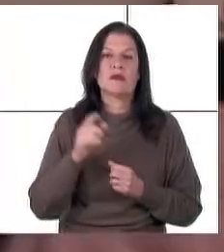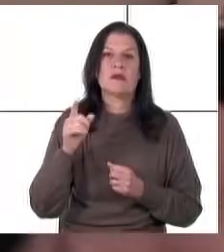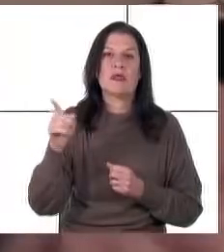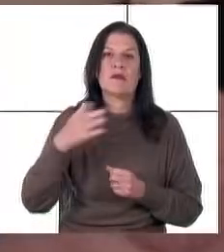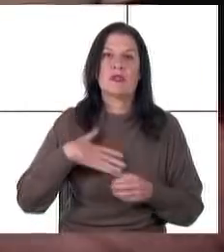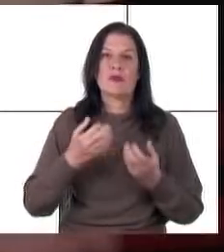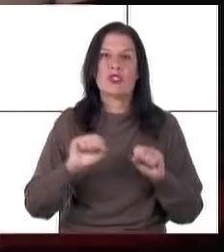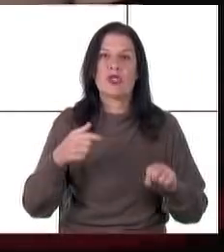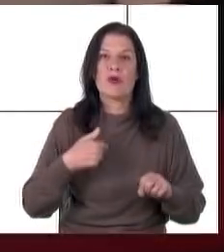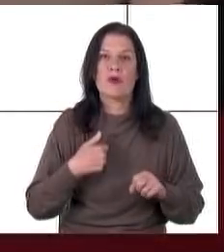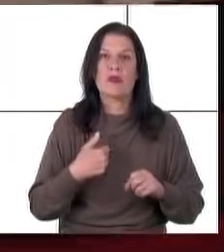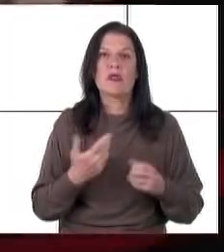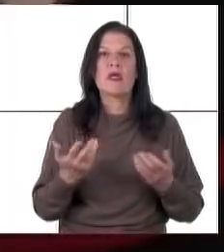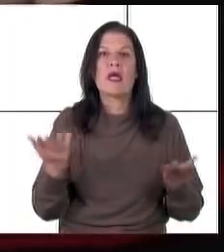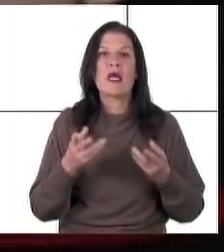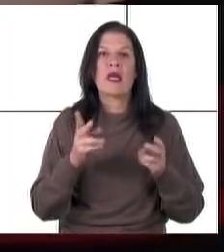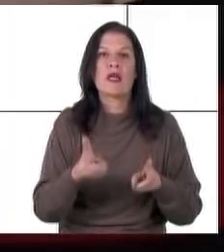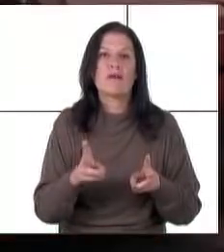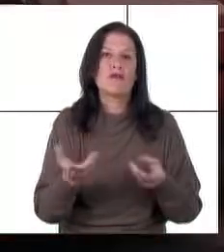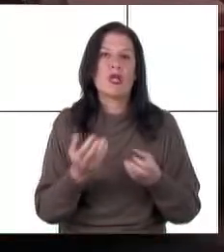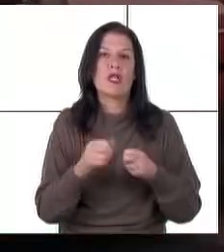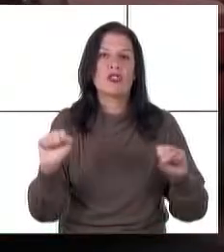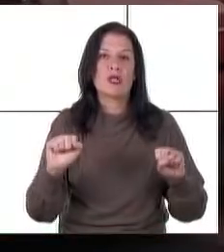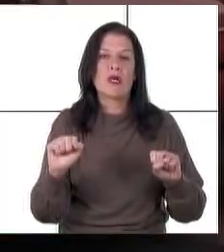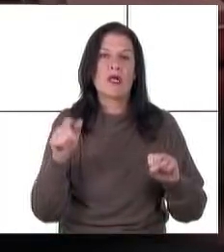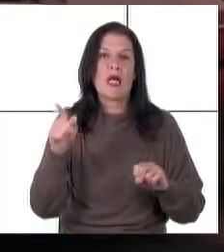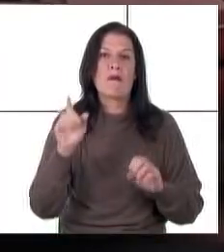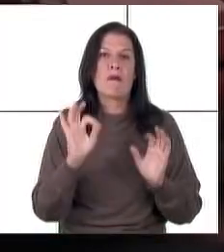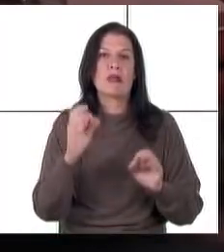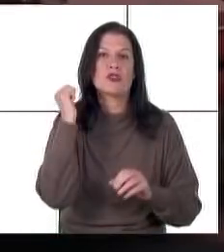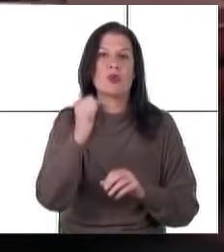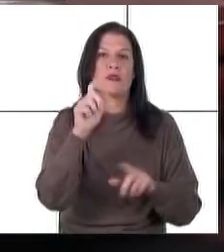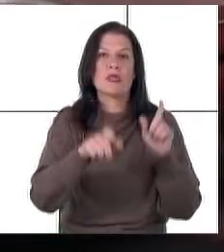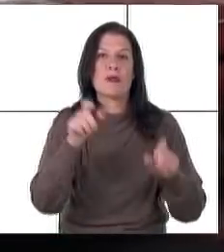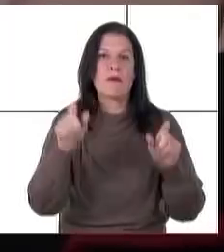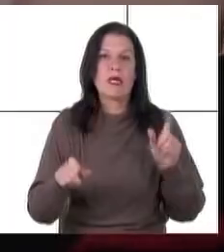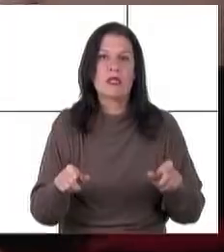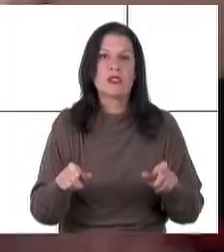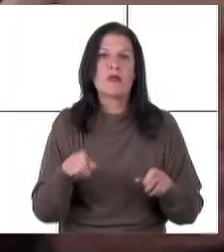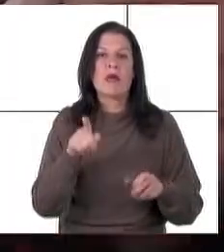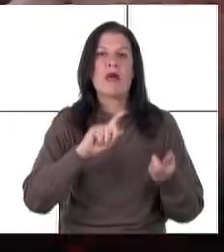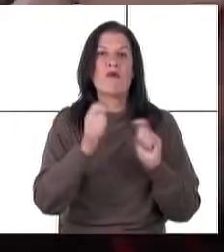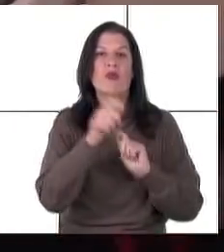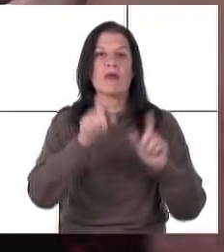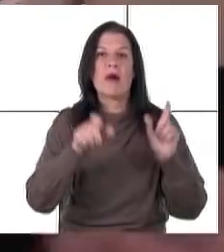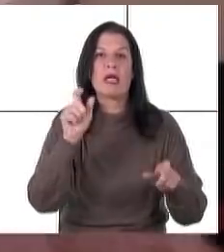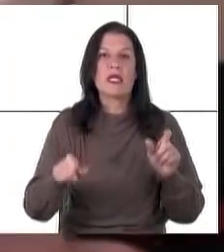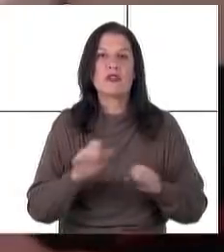образом освобождать, чтобы людей убивать, чтобы люди становились бомжами, ну что можно